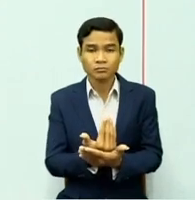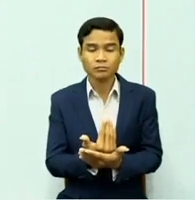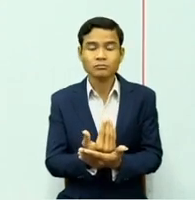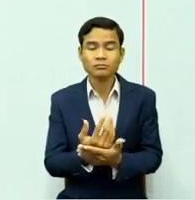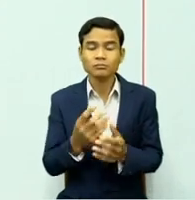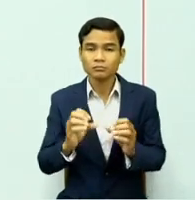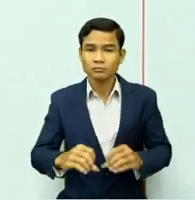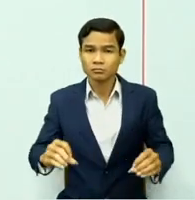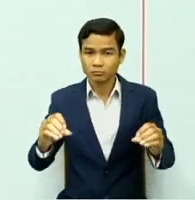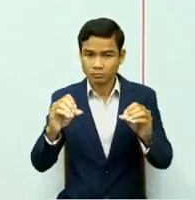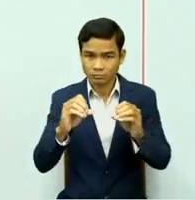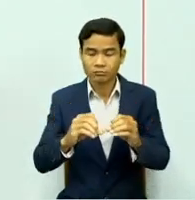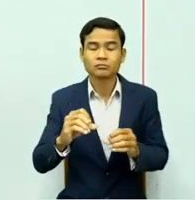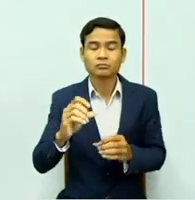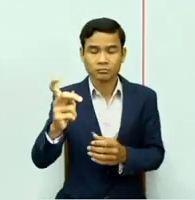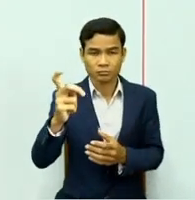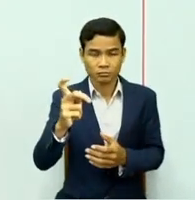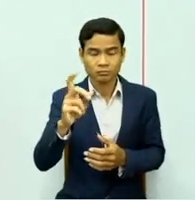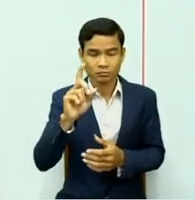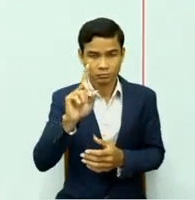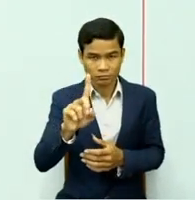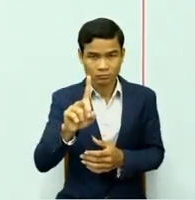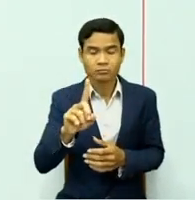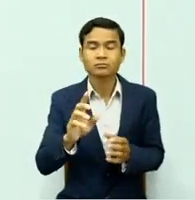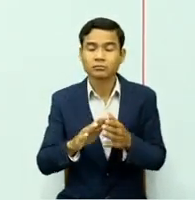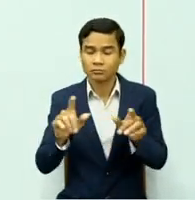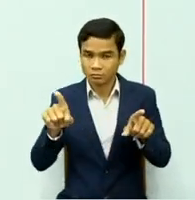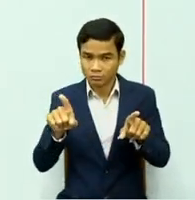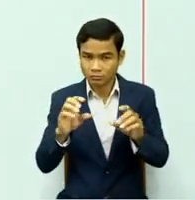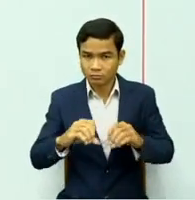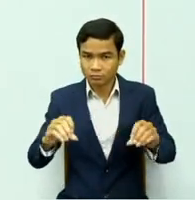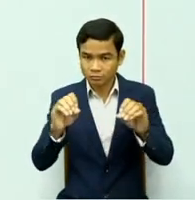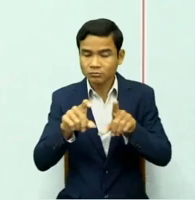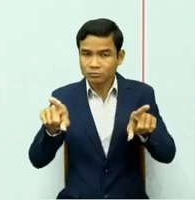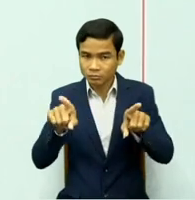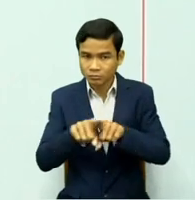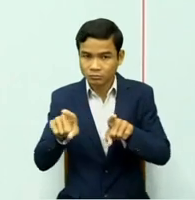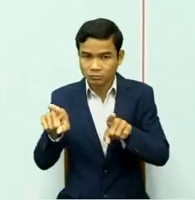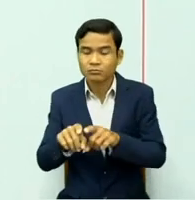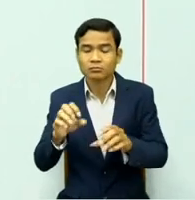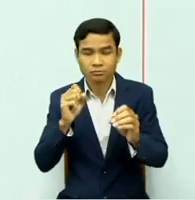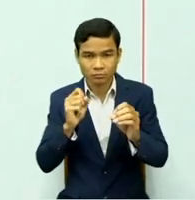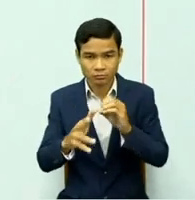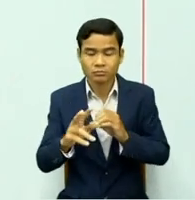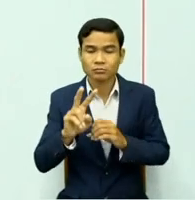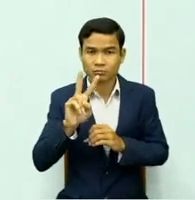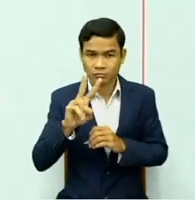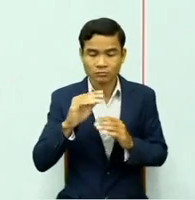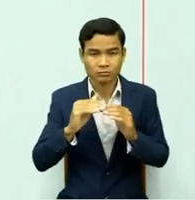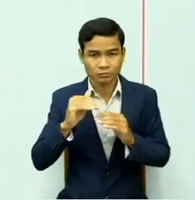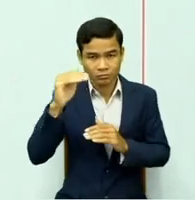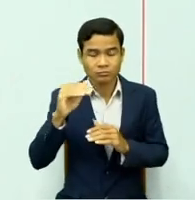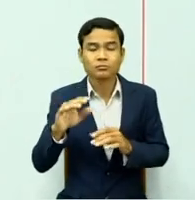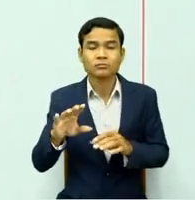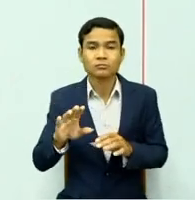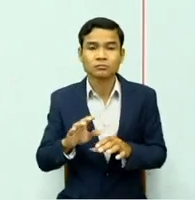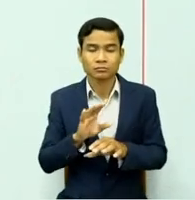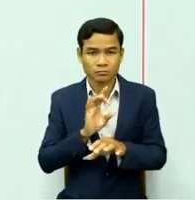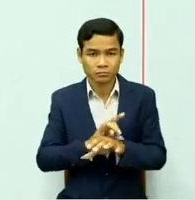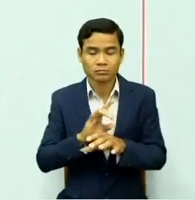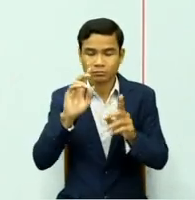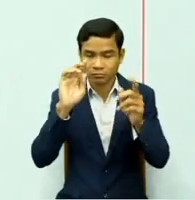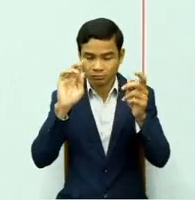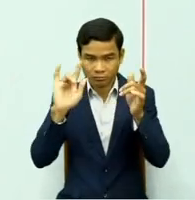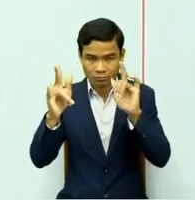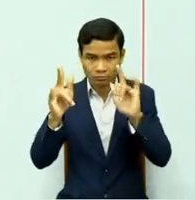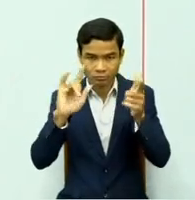1 ដែល មាន លំនាំ ដូច គ្នា ចាប់ ពី 2 ឡើង ទៅ ព្រម ទាំង មិន មាន ការ ប្រែ